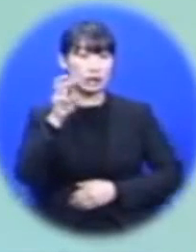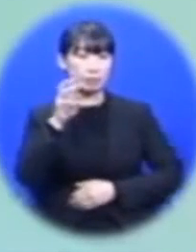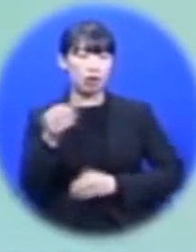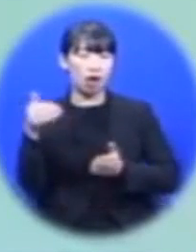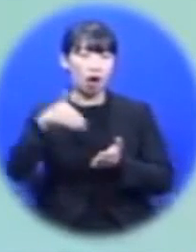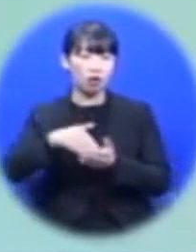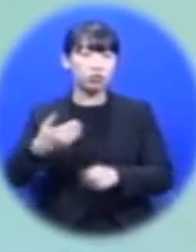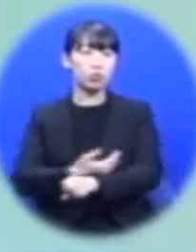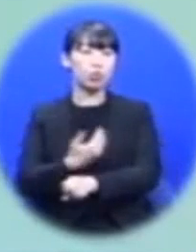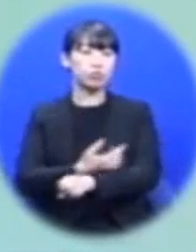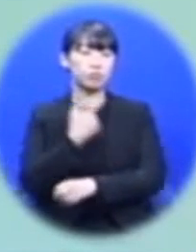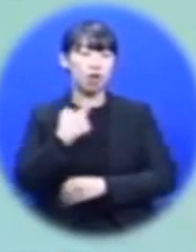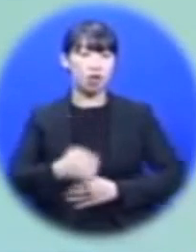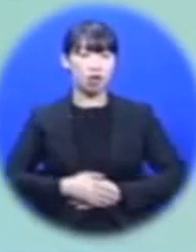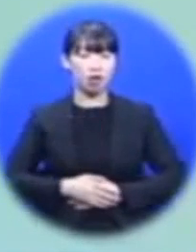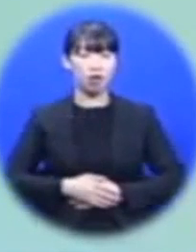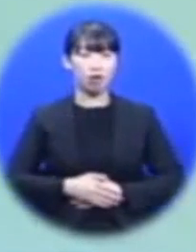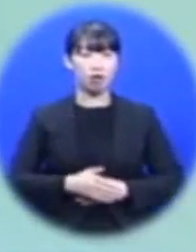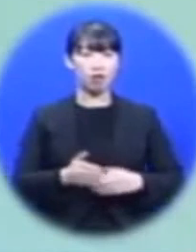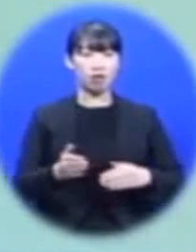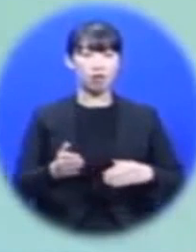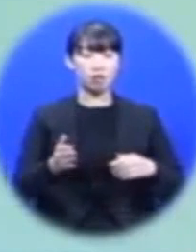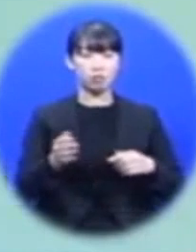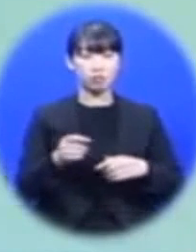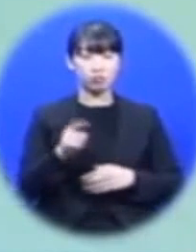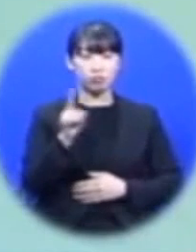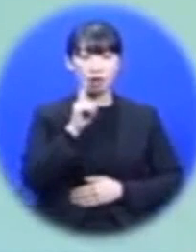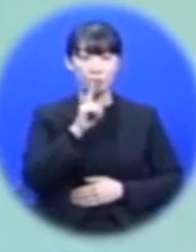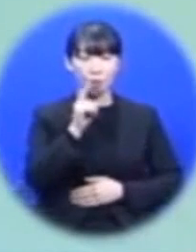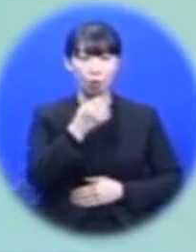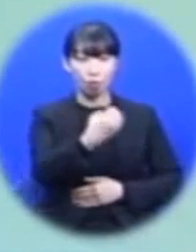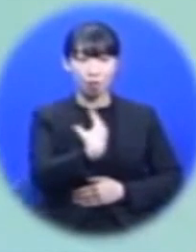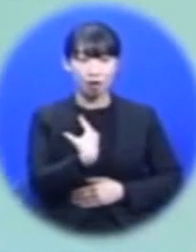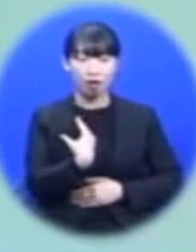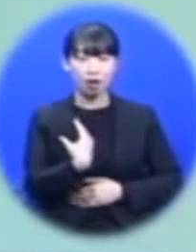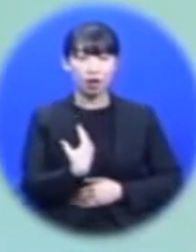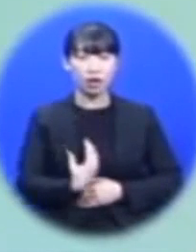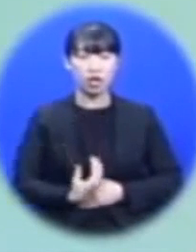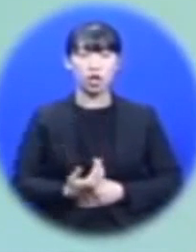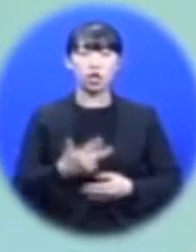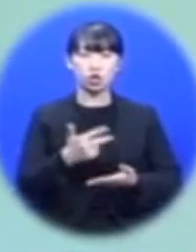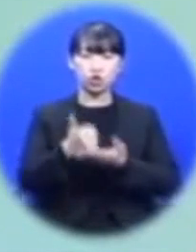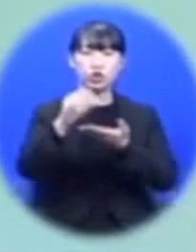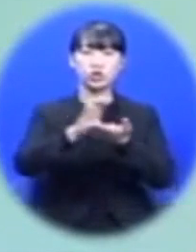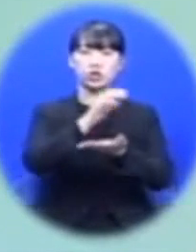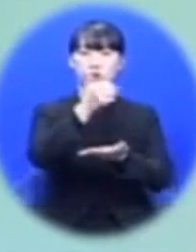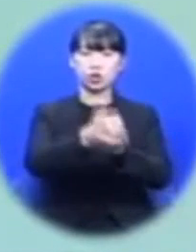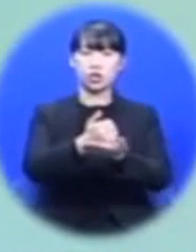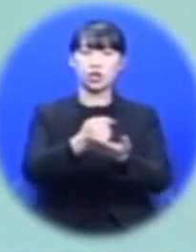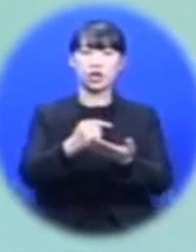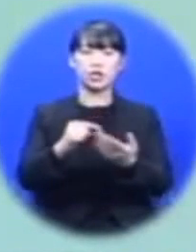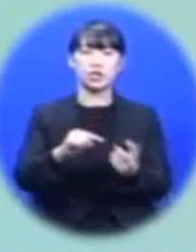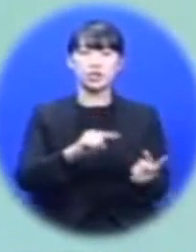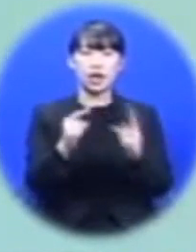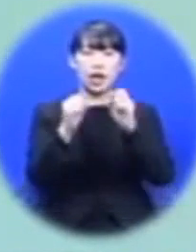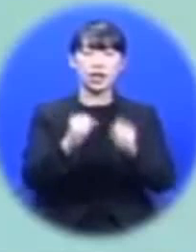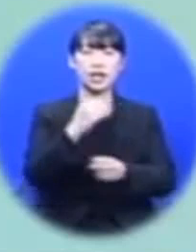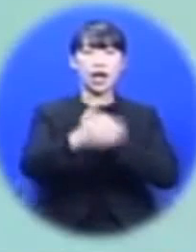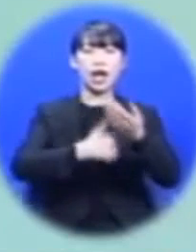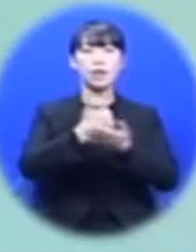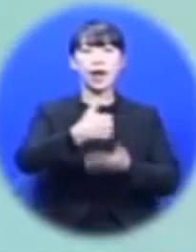목수였던이 어부였던 베드로가 목수였던 예수님에게 주는 그리스도시요 살아계신 하나님의